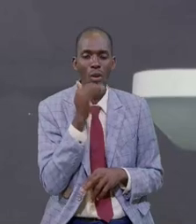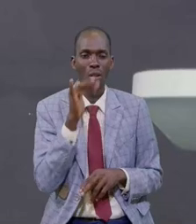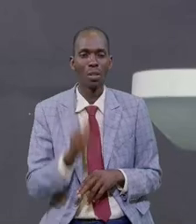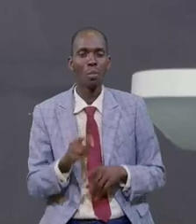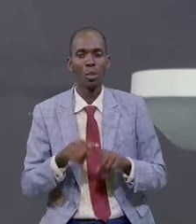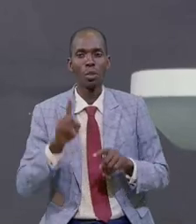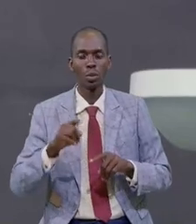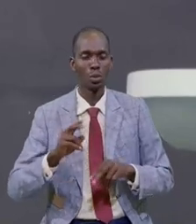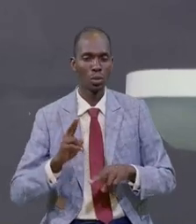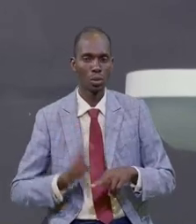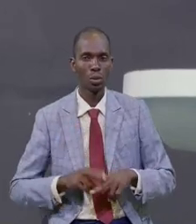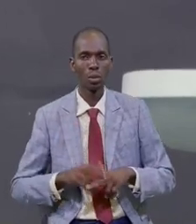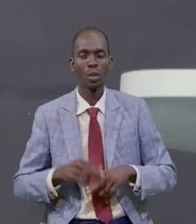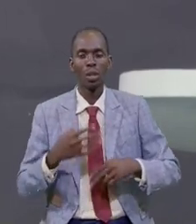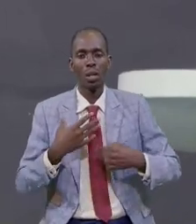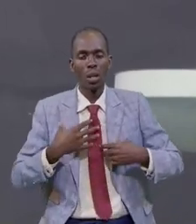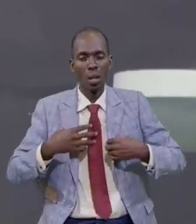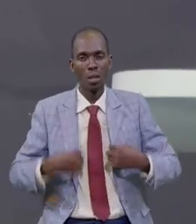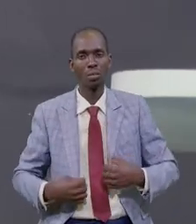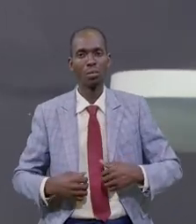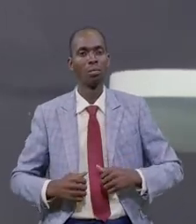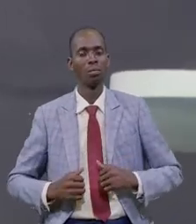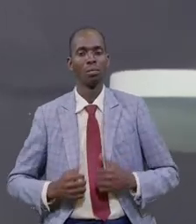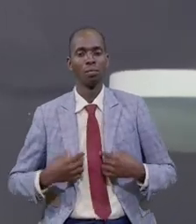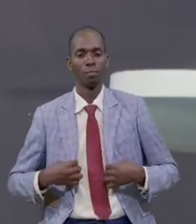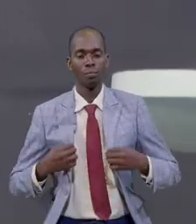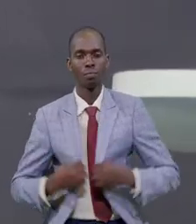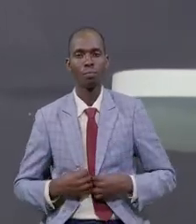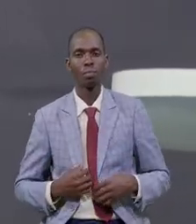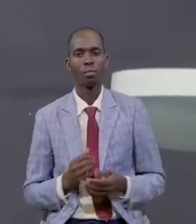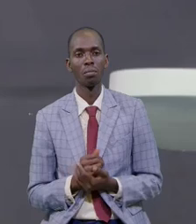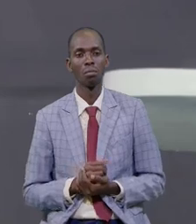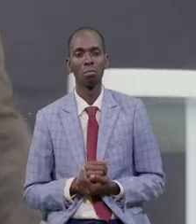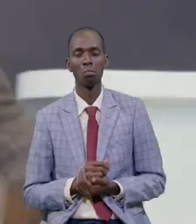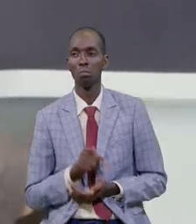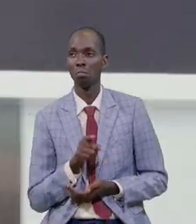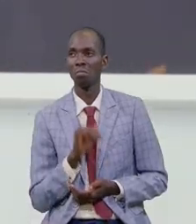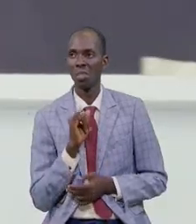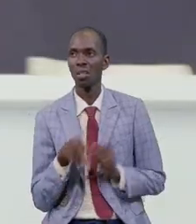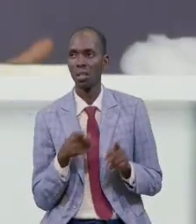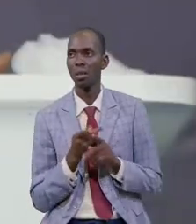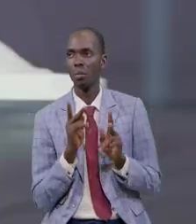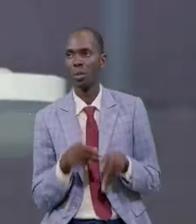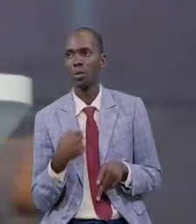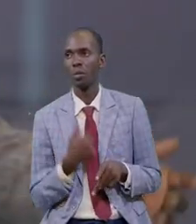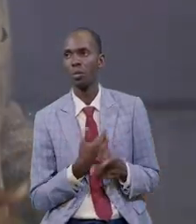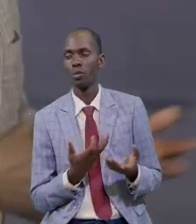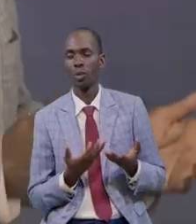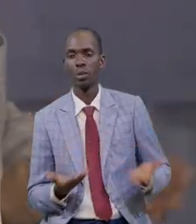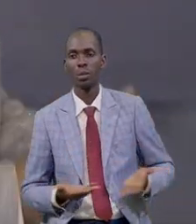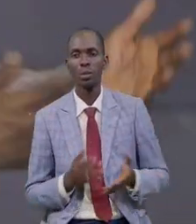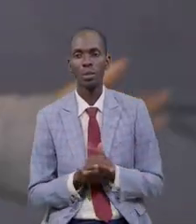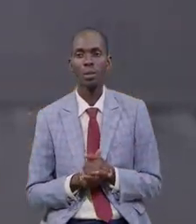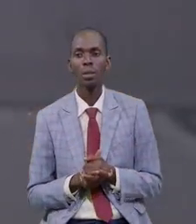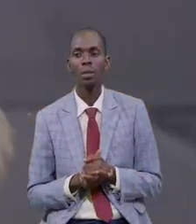épaules bien hautes et le dos redressé il disent ah c'est le type d'homme que nous cherchons et il